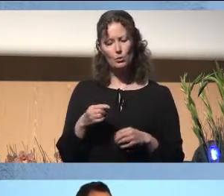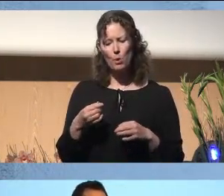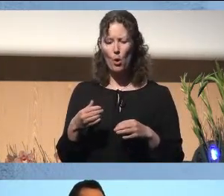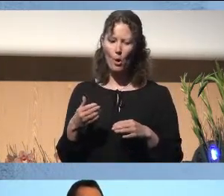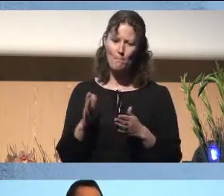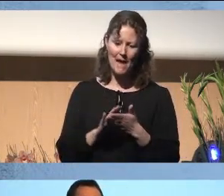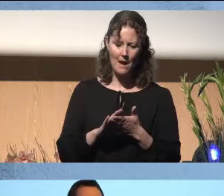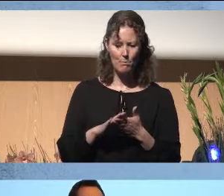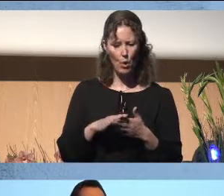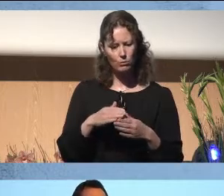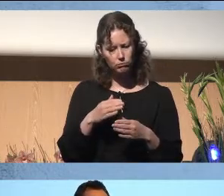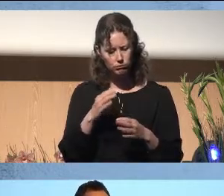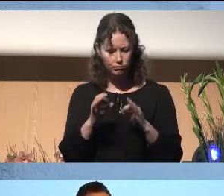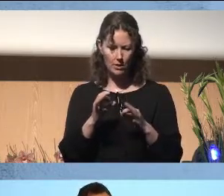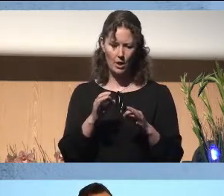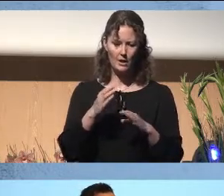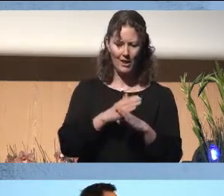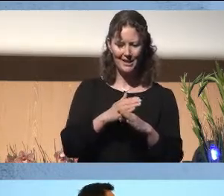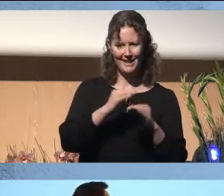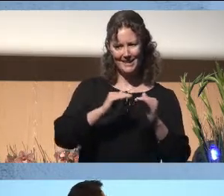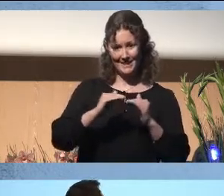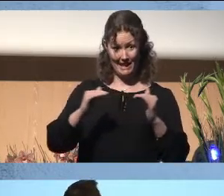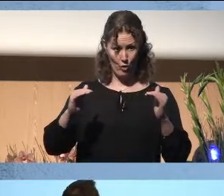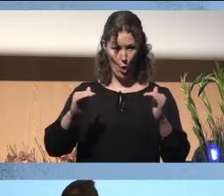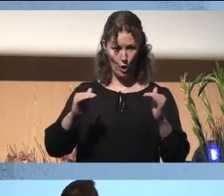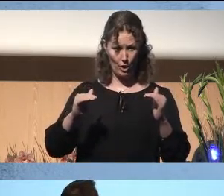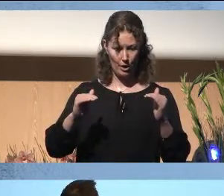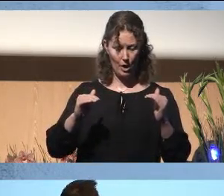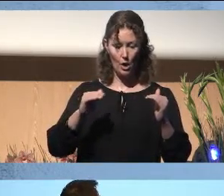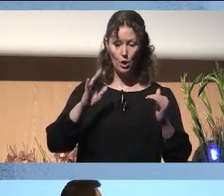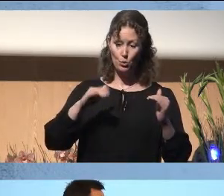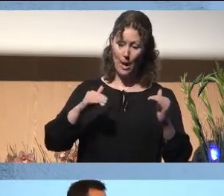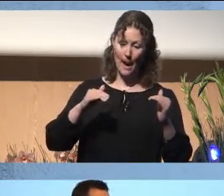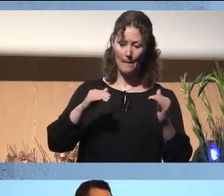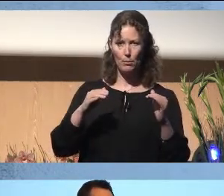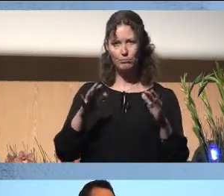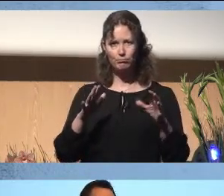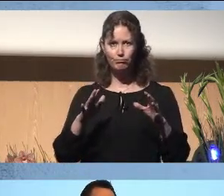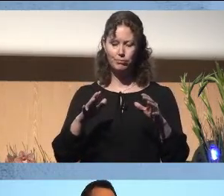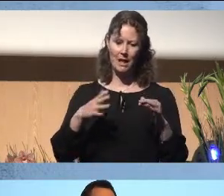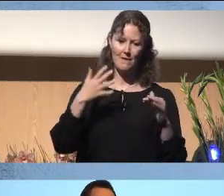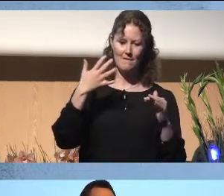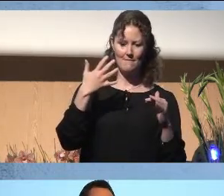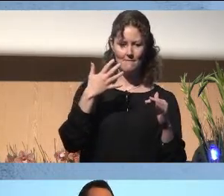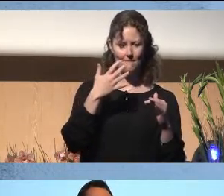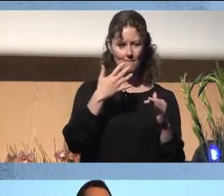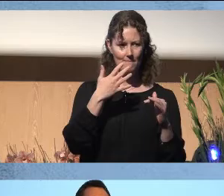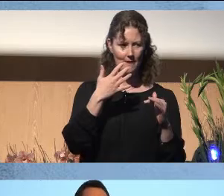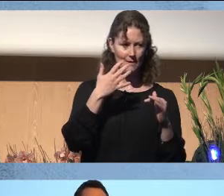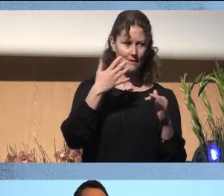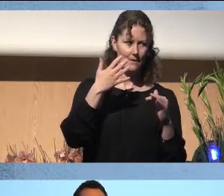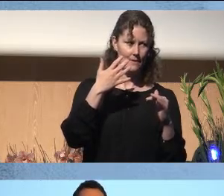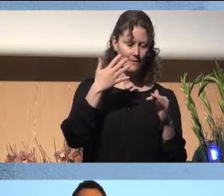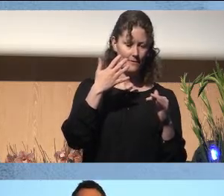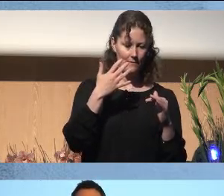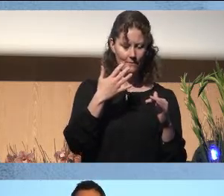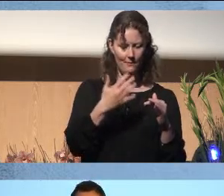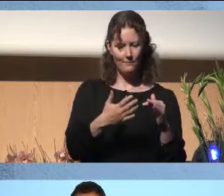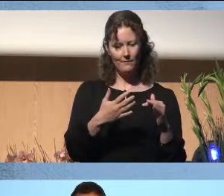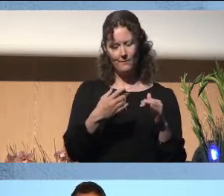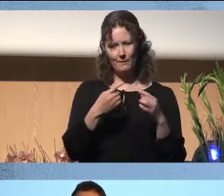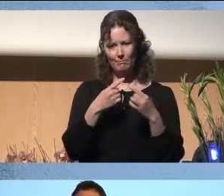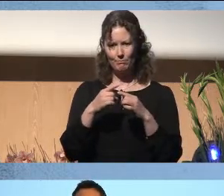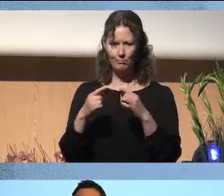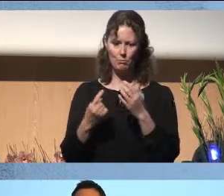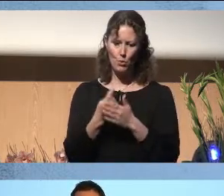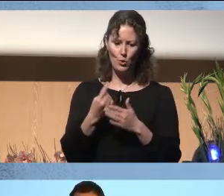otroliga kvalitetsnivåer. Eller uppe. Man ligger på ungefär 5 fel per miljon möjligheter att göra